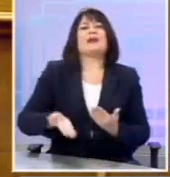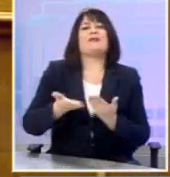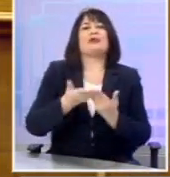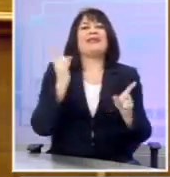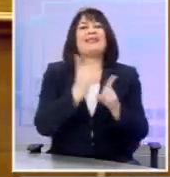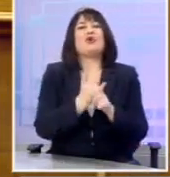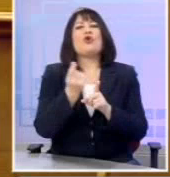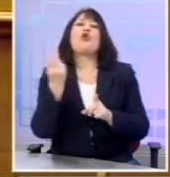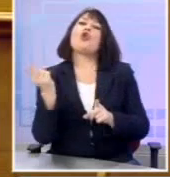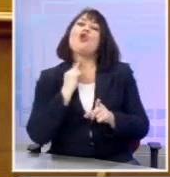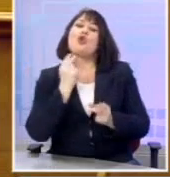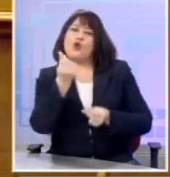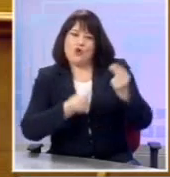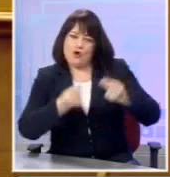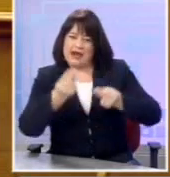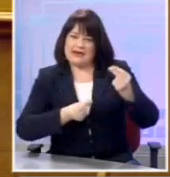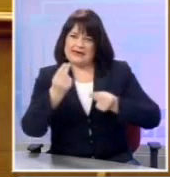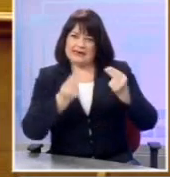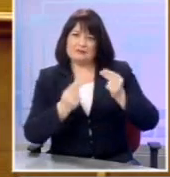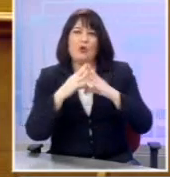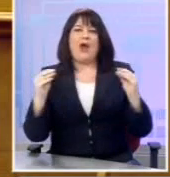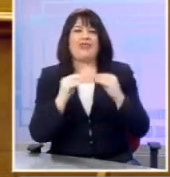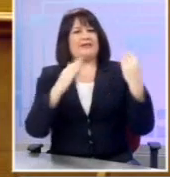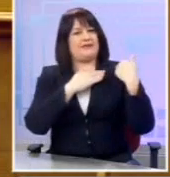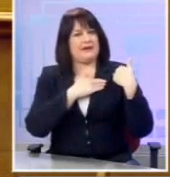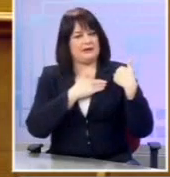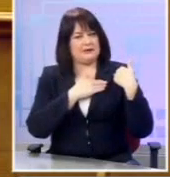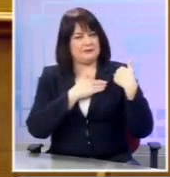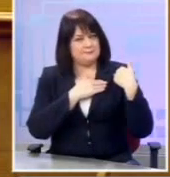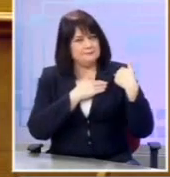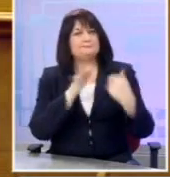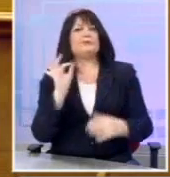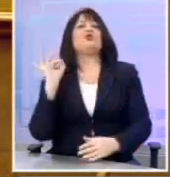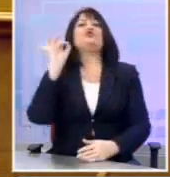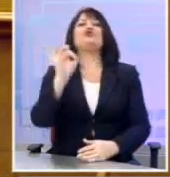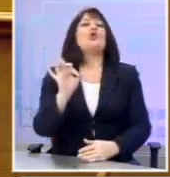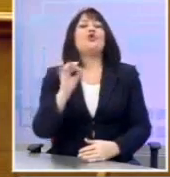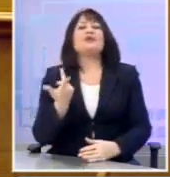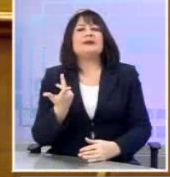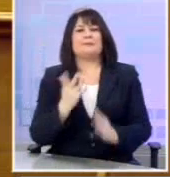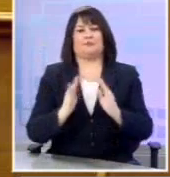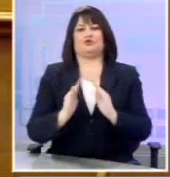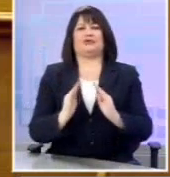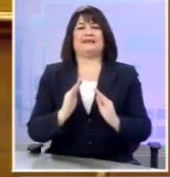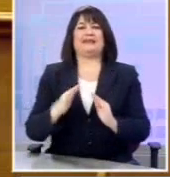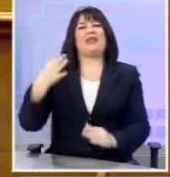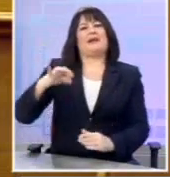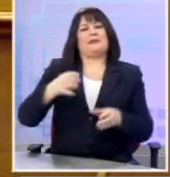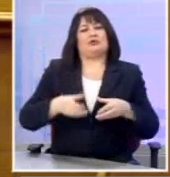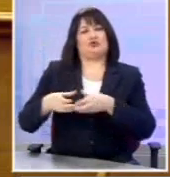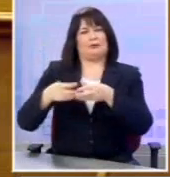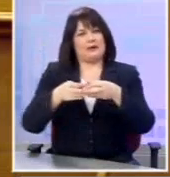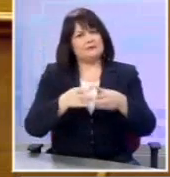ειδικού λογαριασμού που θα διαχειρίζεται ο ΑΕΔ. Στόχος μας είναι να προστατεύσουμε τους πιο αδύναμους, γι'